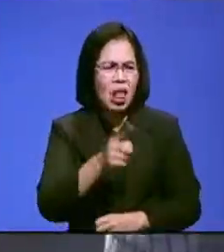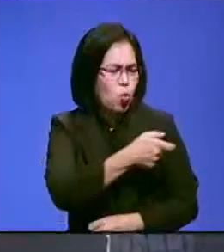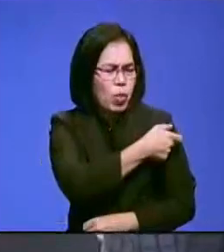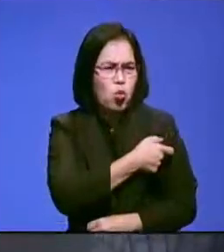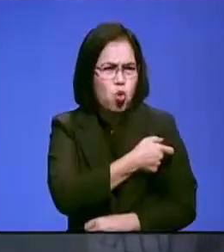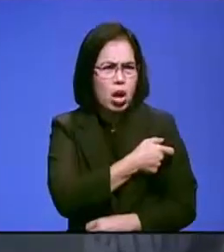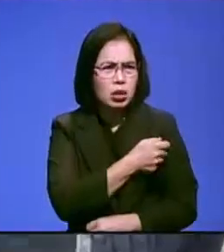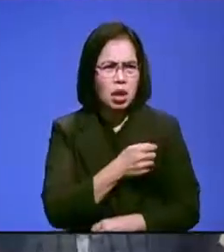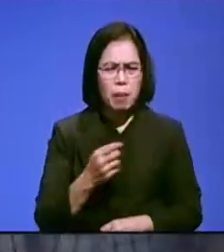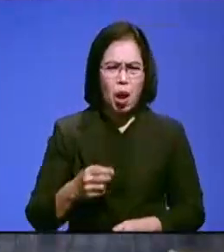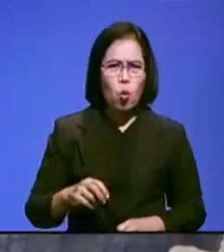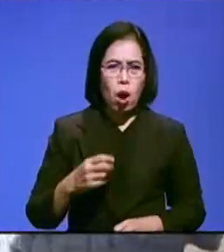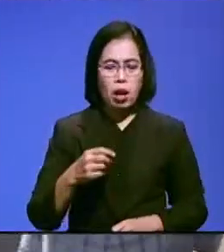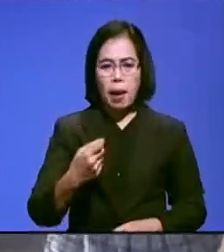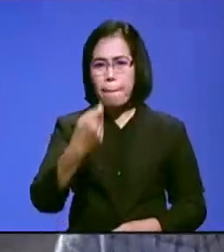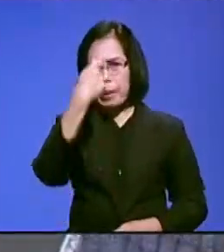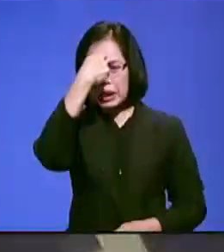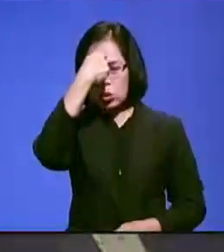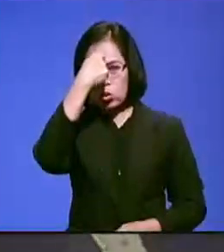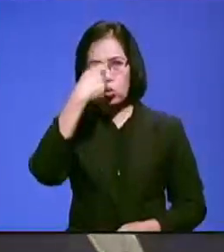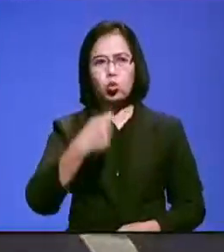yang melakukan pemeriksaan suhu tubuh.